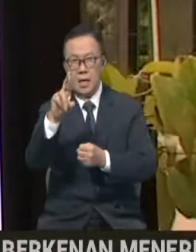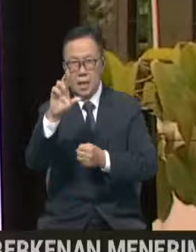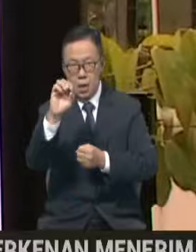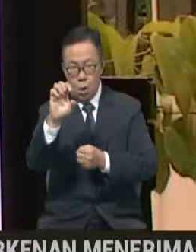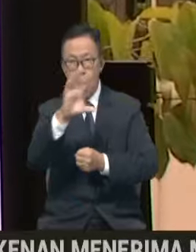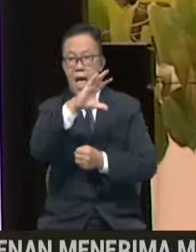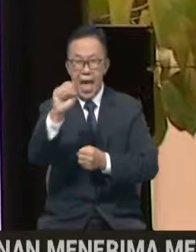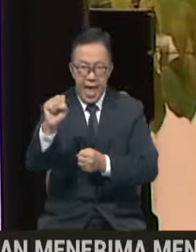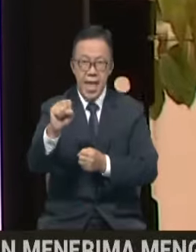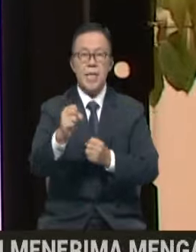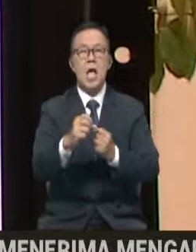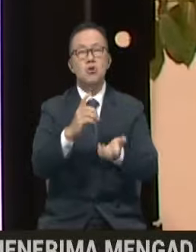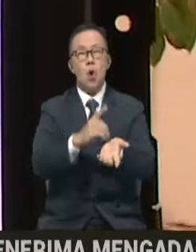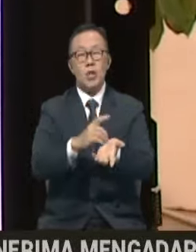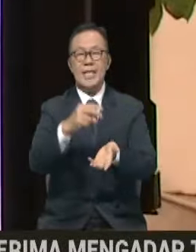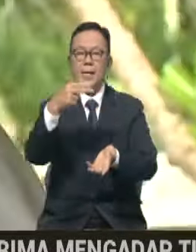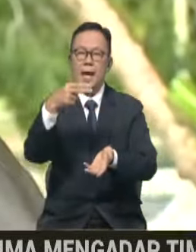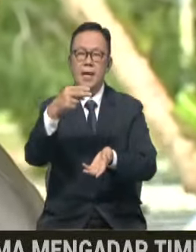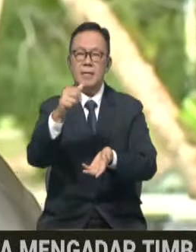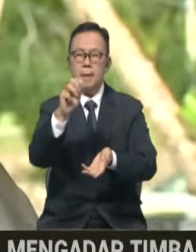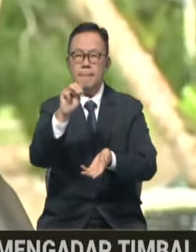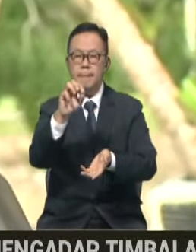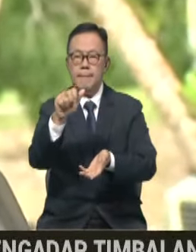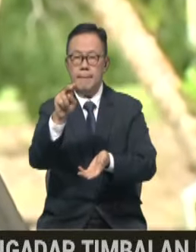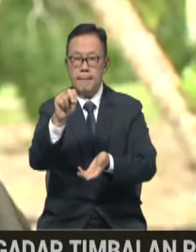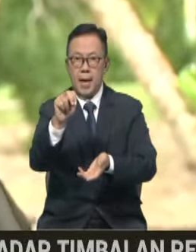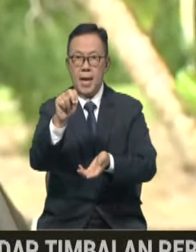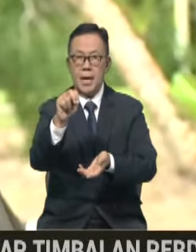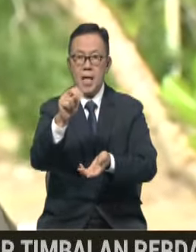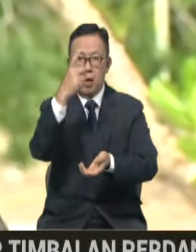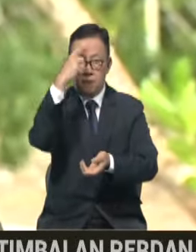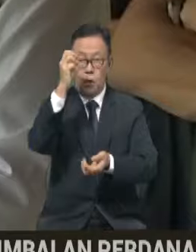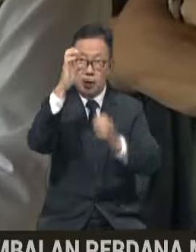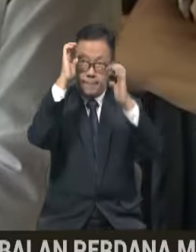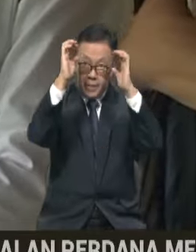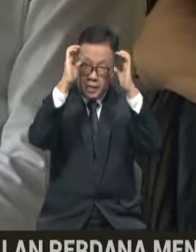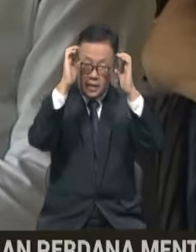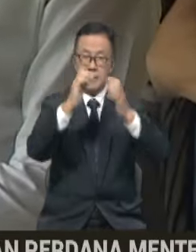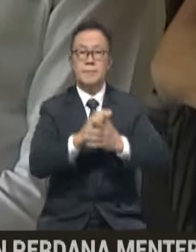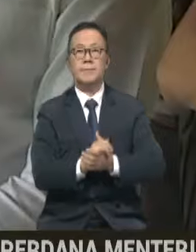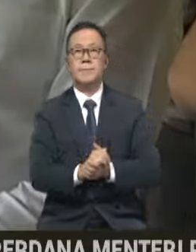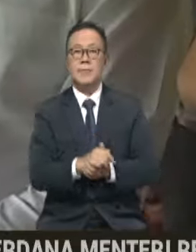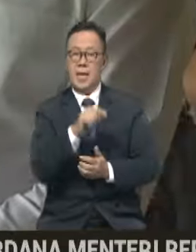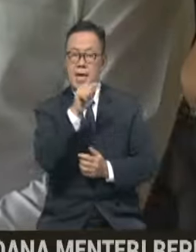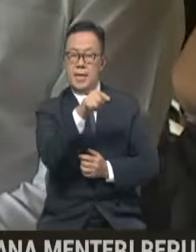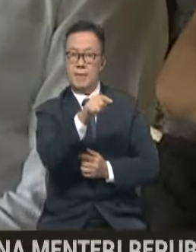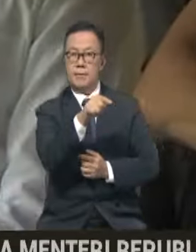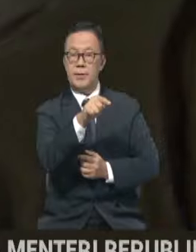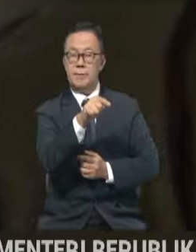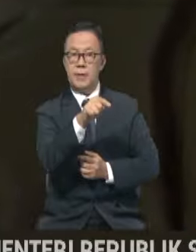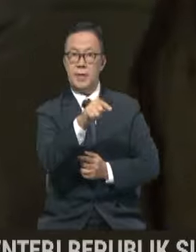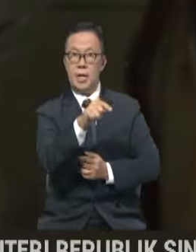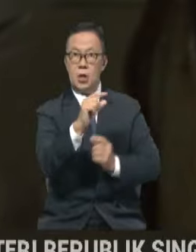bin Ahmad, Setiausaha Tetap Pengajian Tinggi Kementerian Pendidikan. Projek Penyelidikan Ekologi Tanah